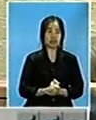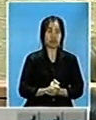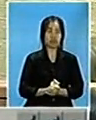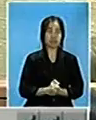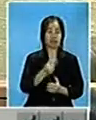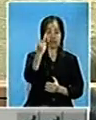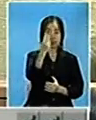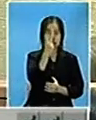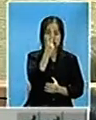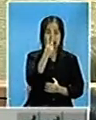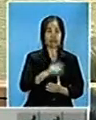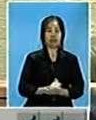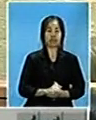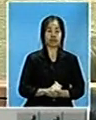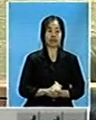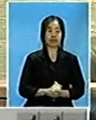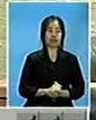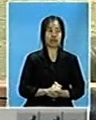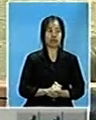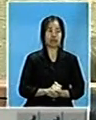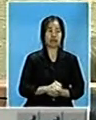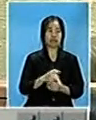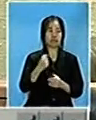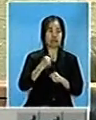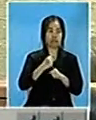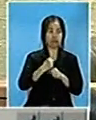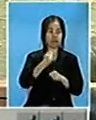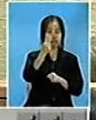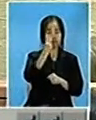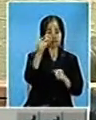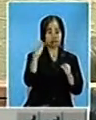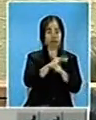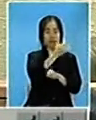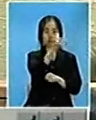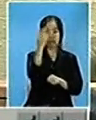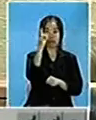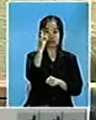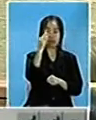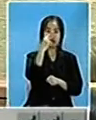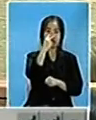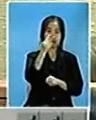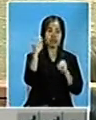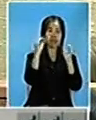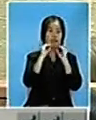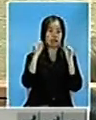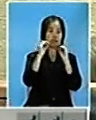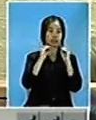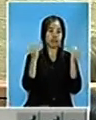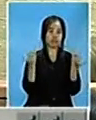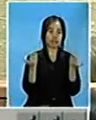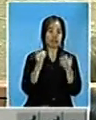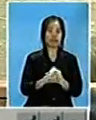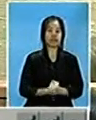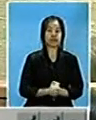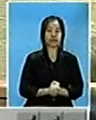หรือสองท่านถ้าเป็นบุญที่สุดได้เห็นทั้งเก้าท่านแต่วันนี้ก็ผมไม่มีโอกาสได้เห็นตุลาการรัฐธรรมนูญเลยแม้แต่